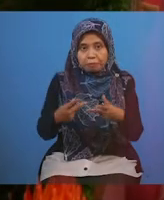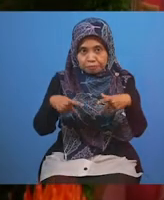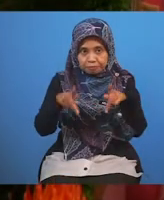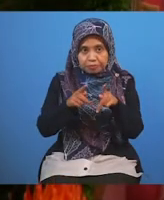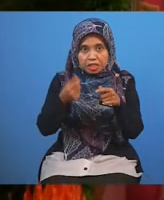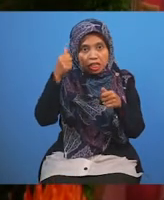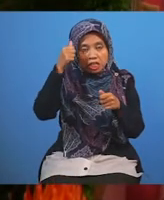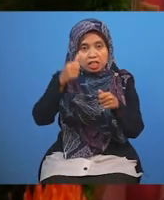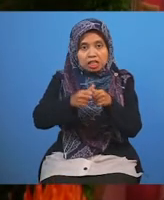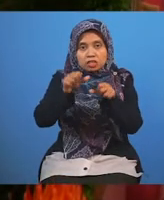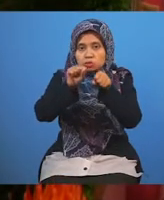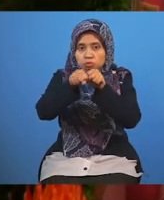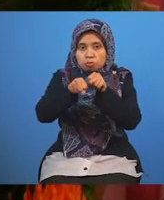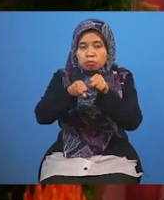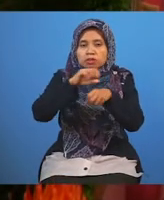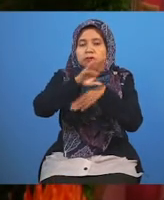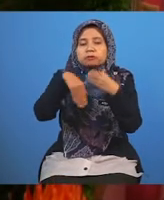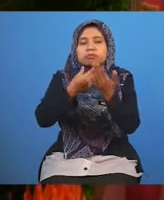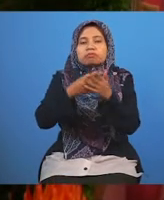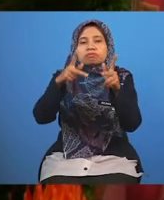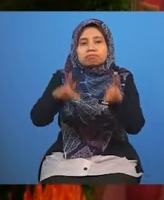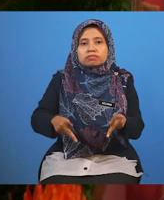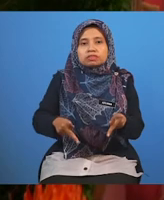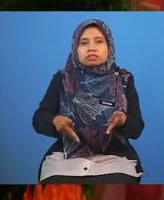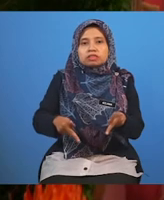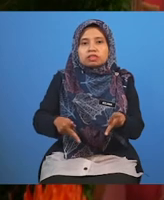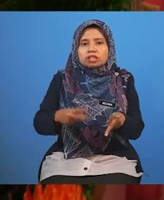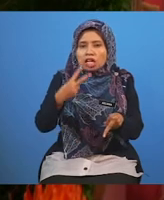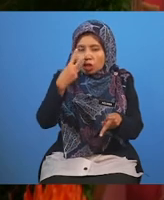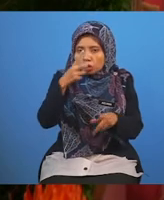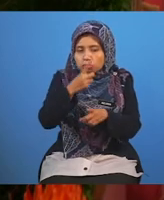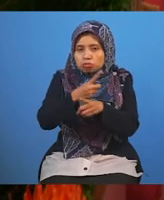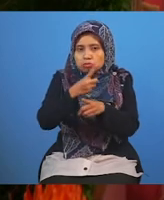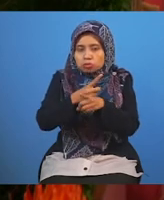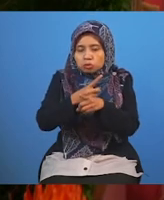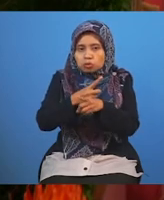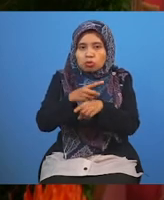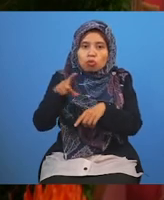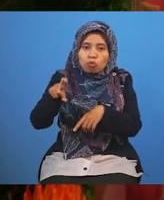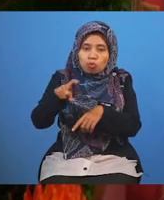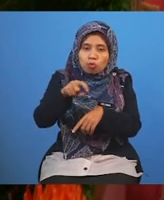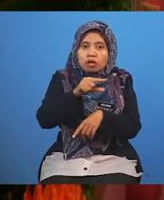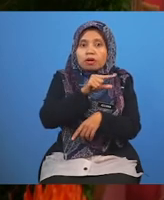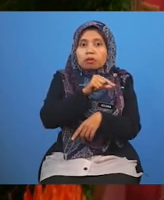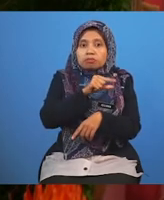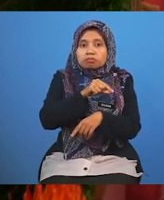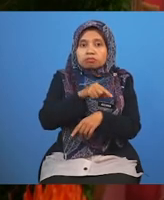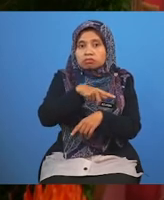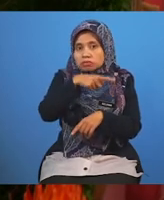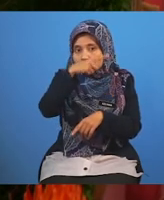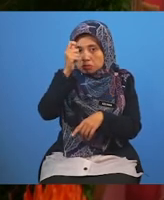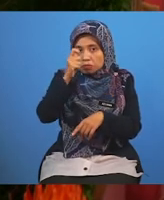Perlu diingatkan supaya para pelajar semua memantau keadaan ulat burung